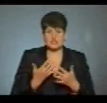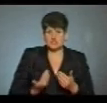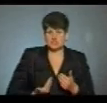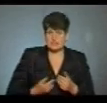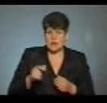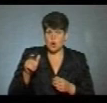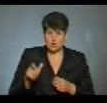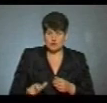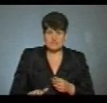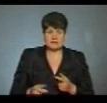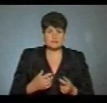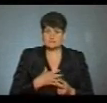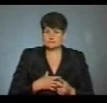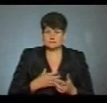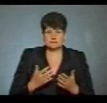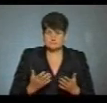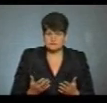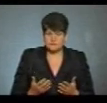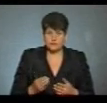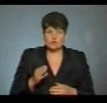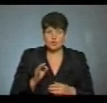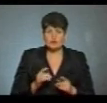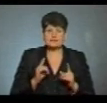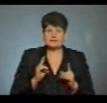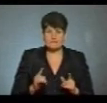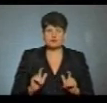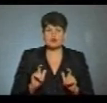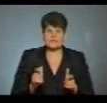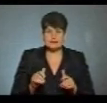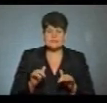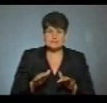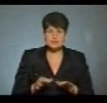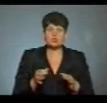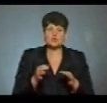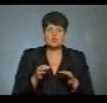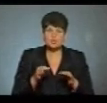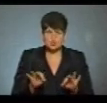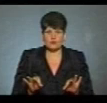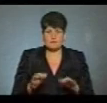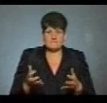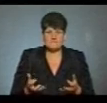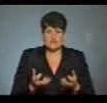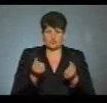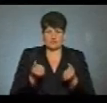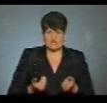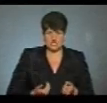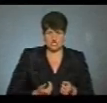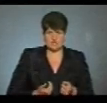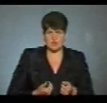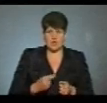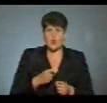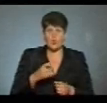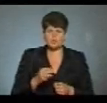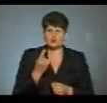людини неоціненне, то навіть якщо карантинні заходи дозволили би врятувати життя хоча б